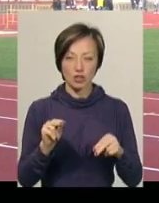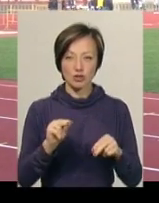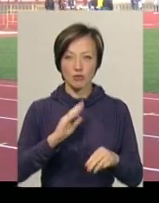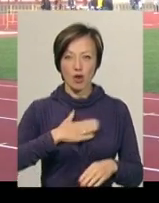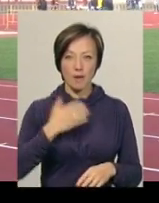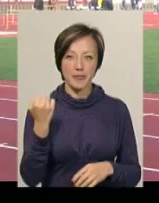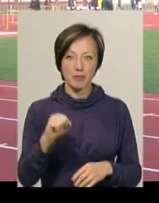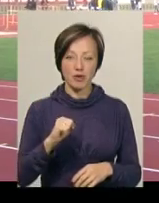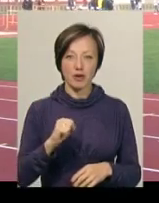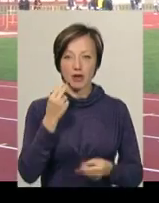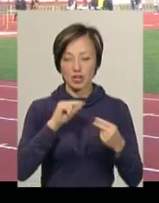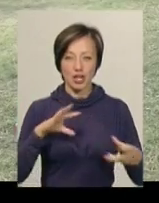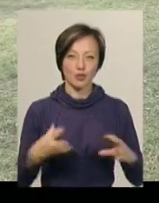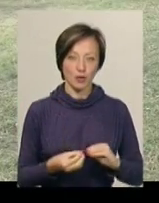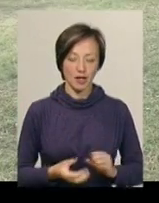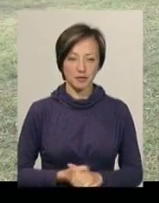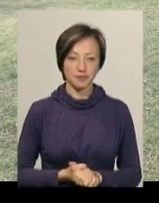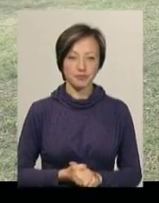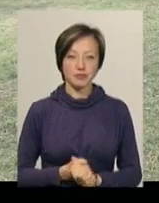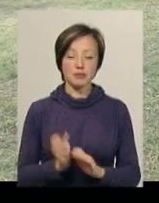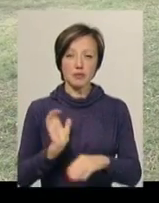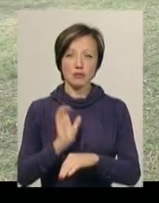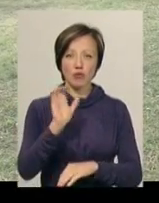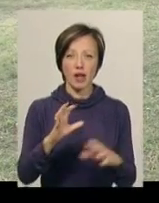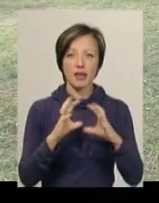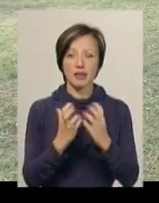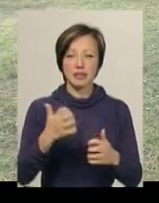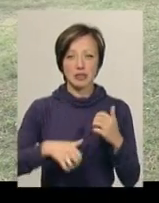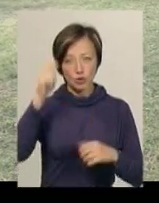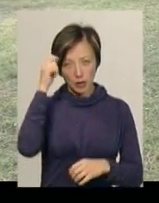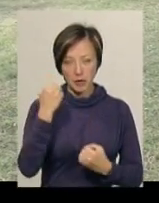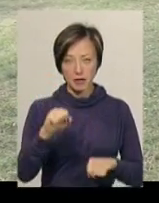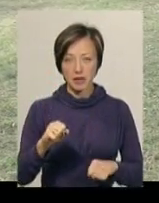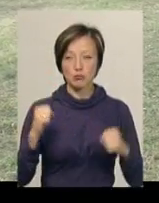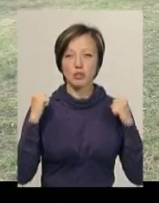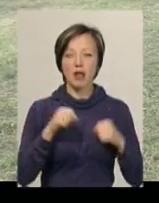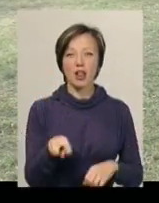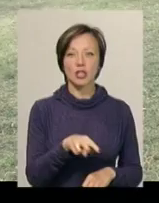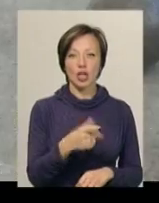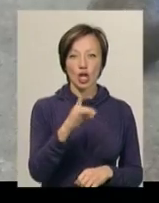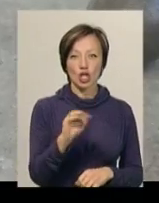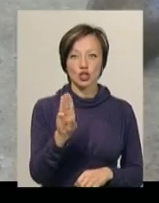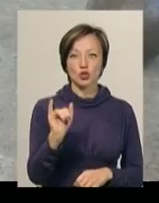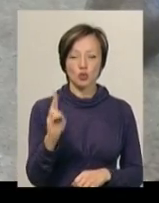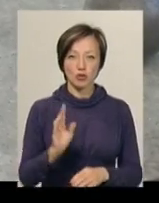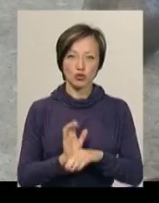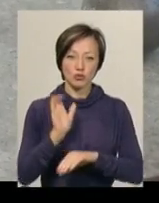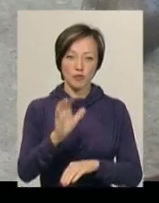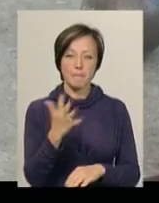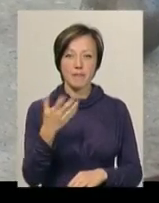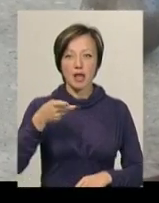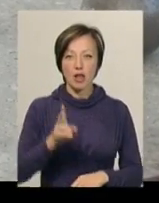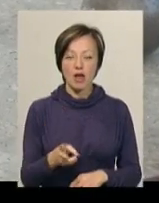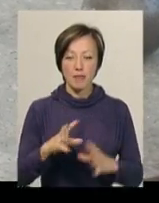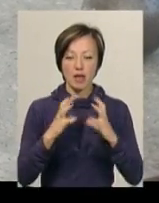моя перемога, мій кращий результат. У штовханні ядра серед юнаків переміг спортсмен з Летичева Андрій Грищук. Він штовхнув